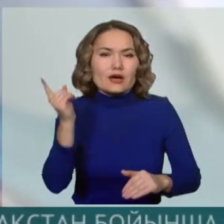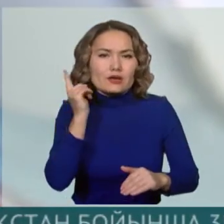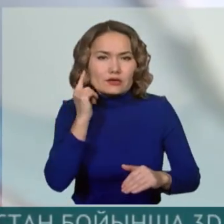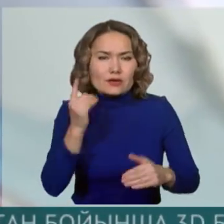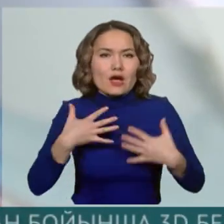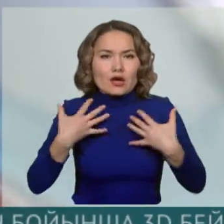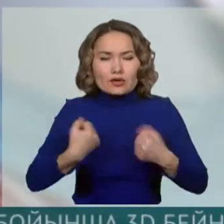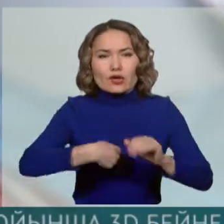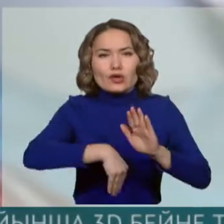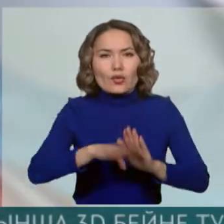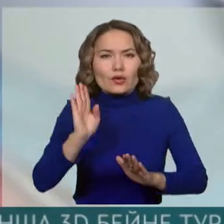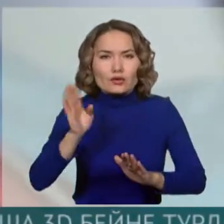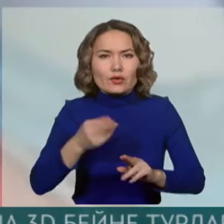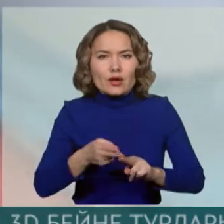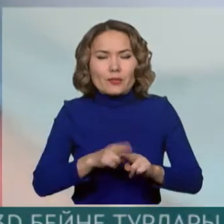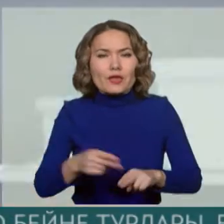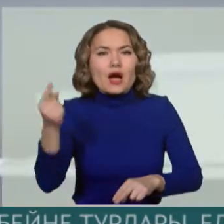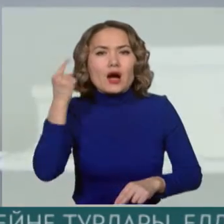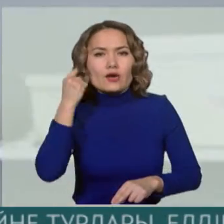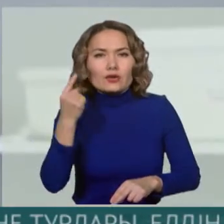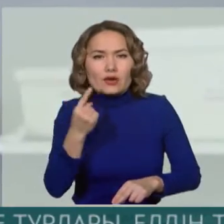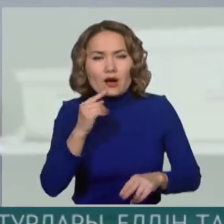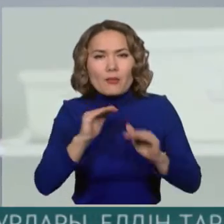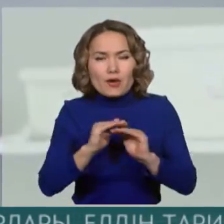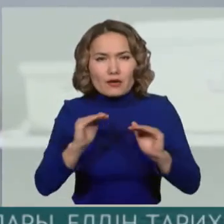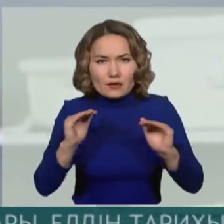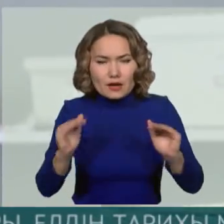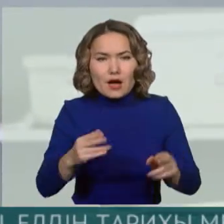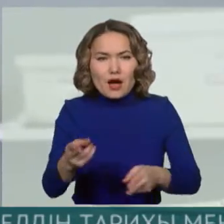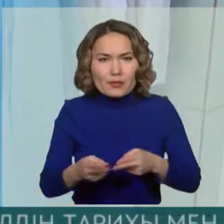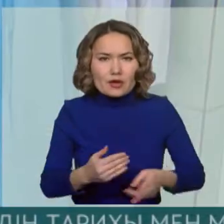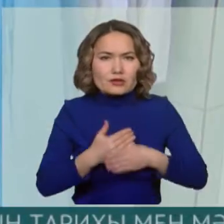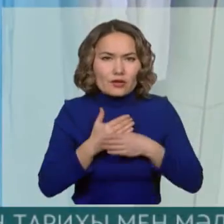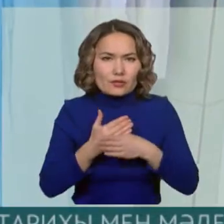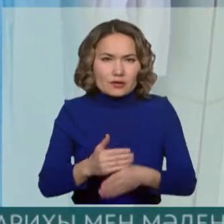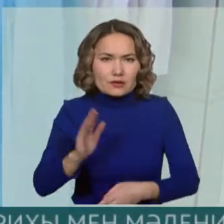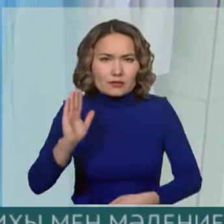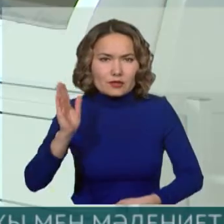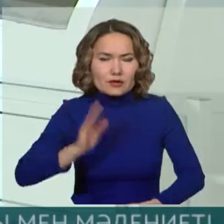шығады. Жоғары технологиялы құрылғы есту қабілеті 4-ші дәрежедегі балаларға қойылады.